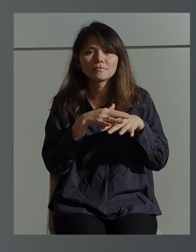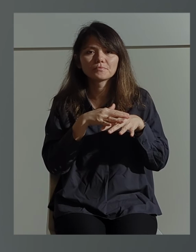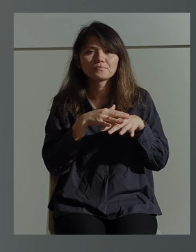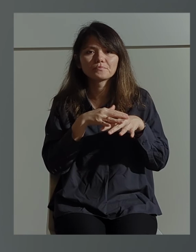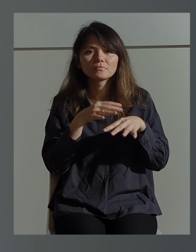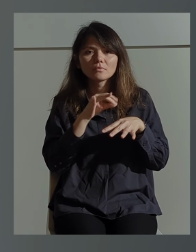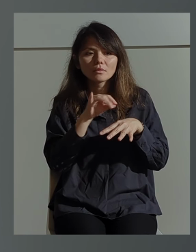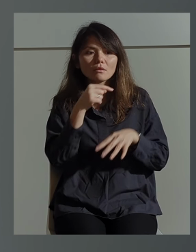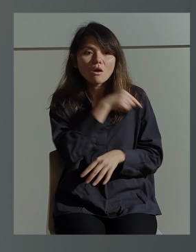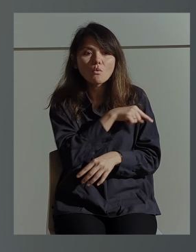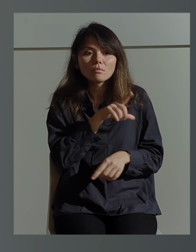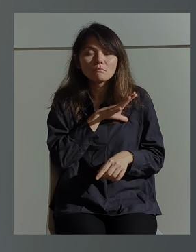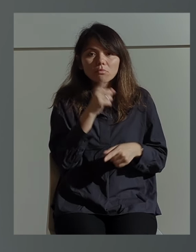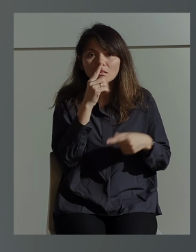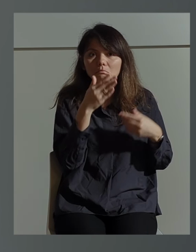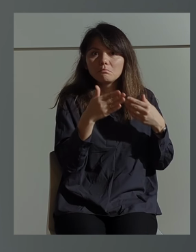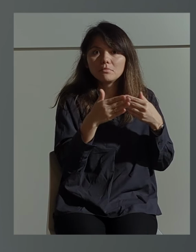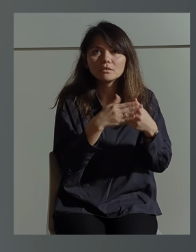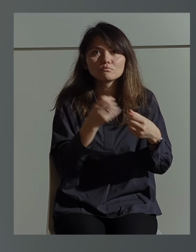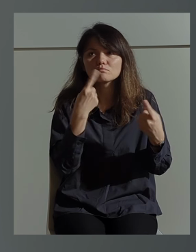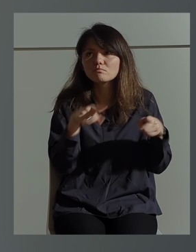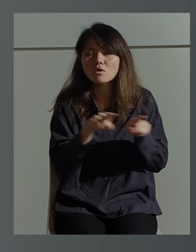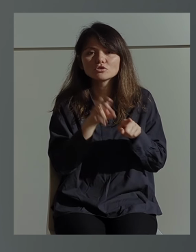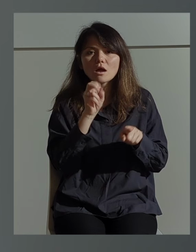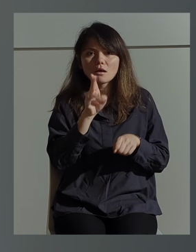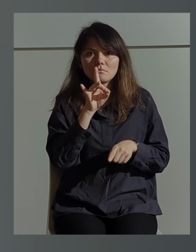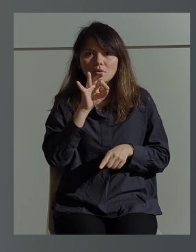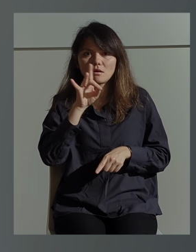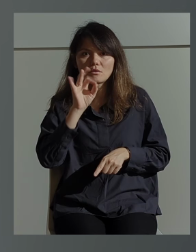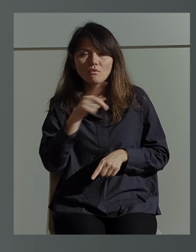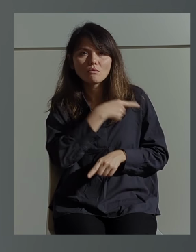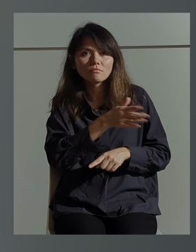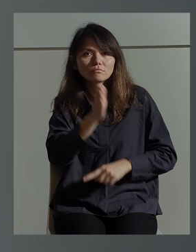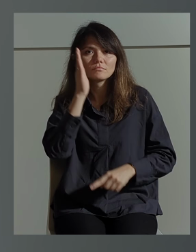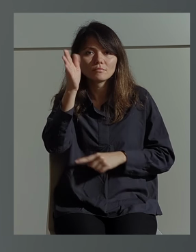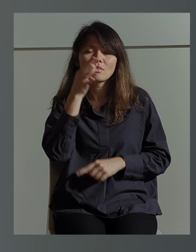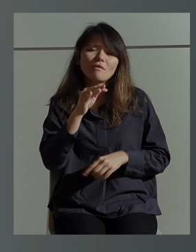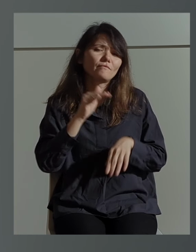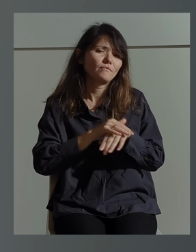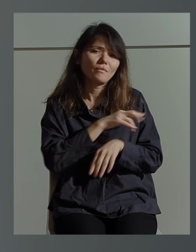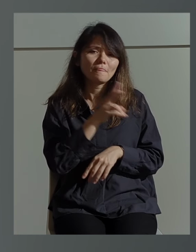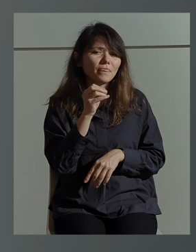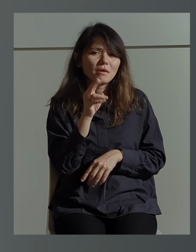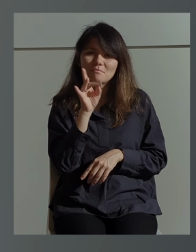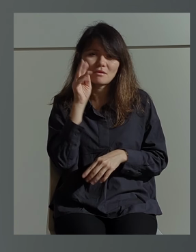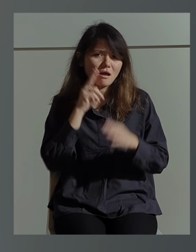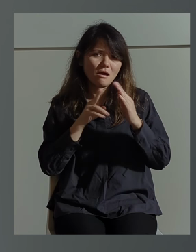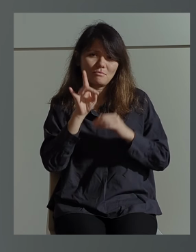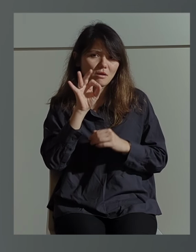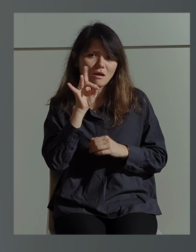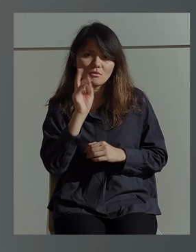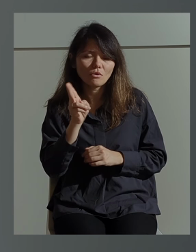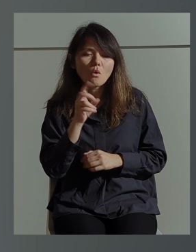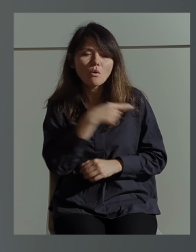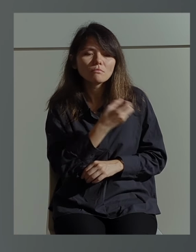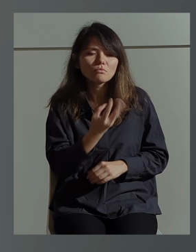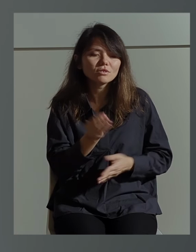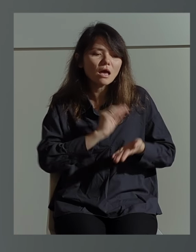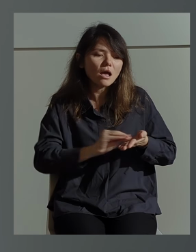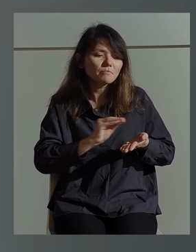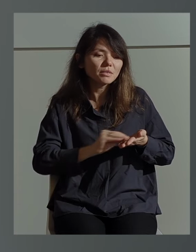признан пророком Хотя вот с точки точки зрения ханнан он конечно Никаким пророком не является а скорее он просто описывал тот мир в